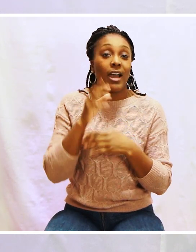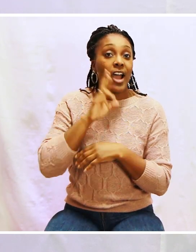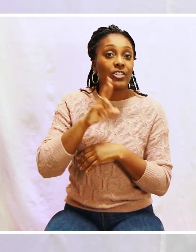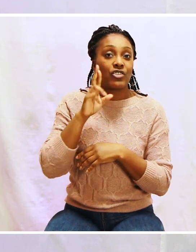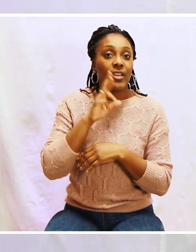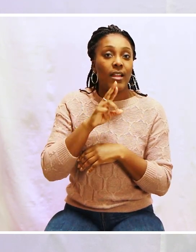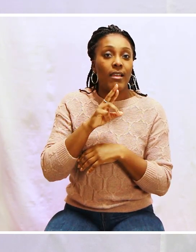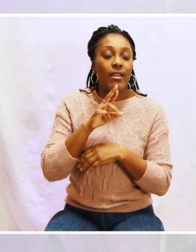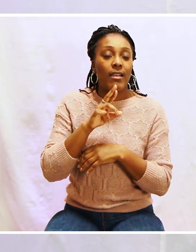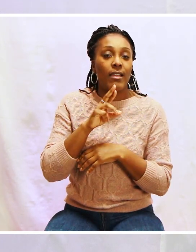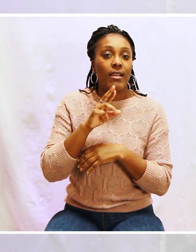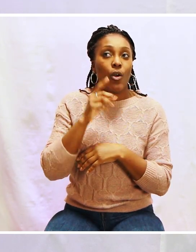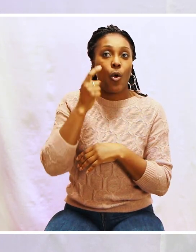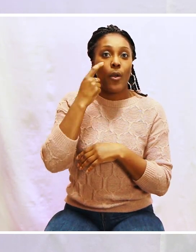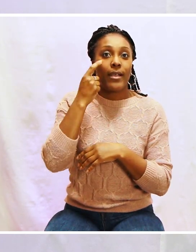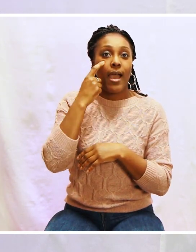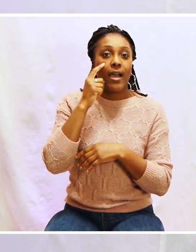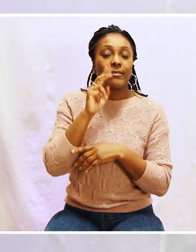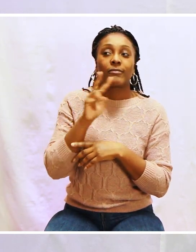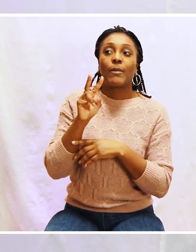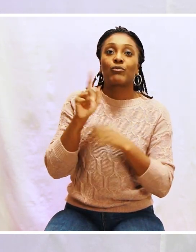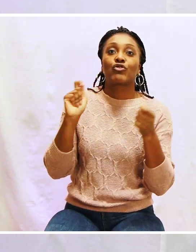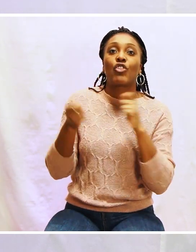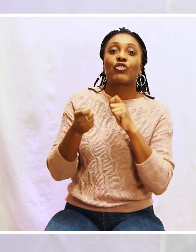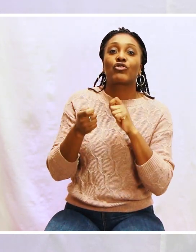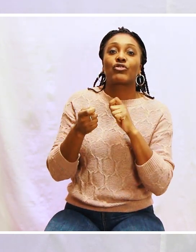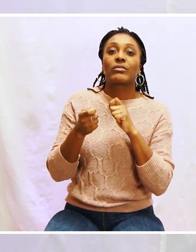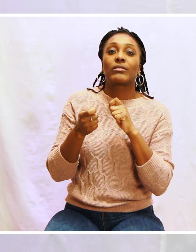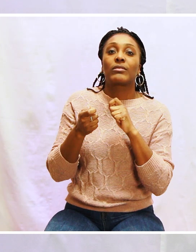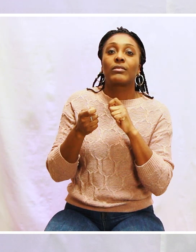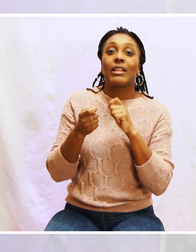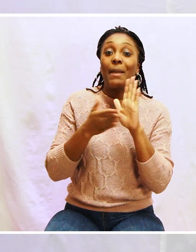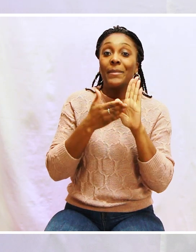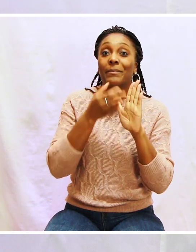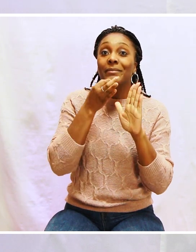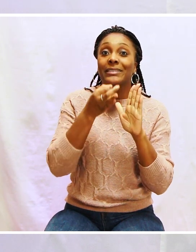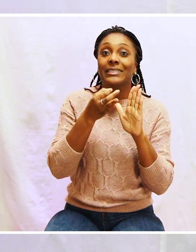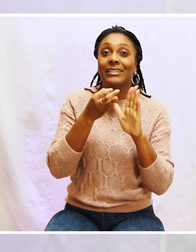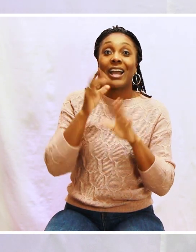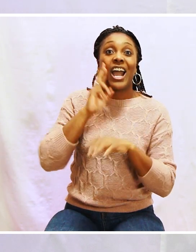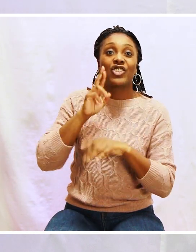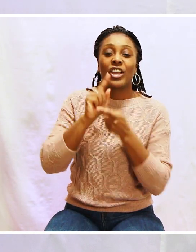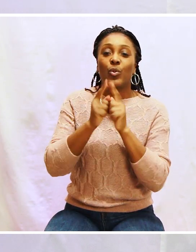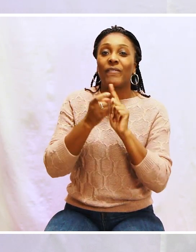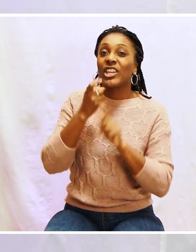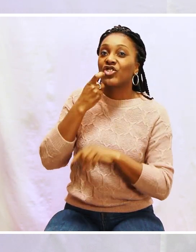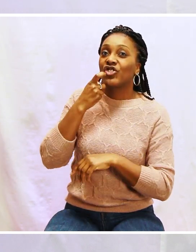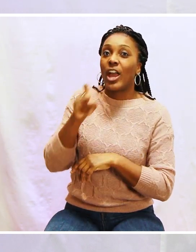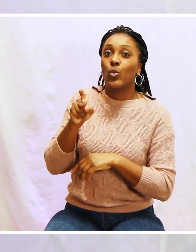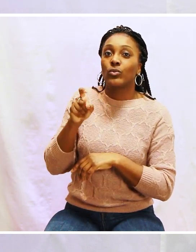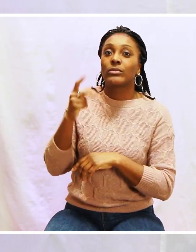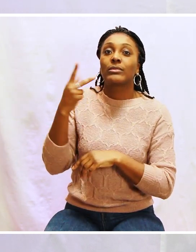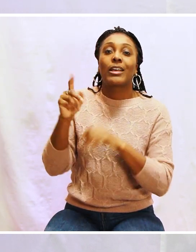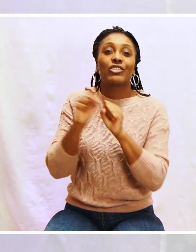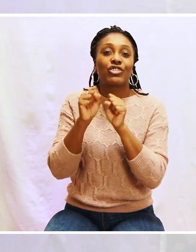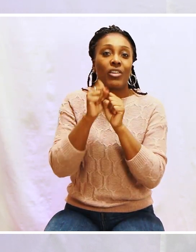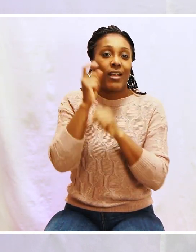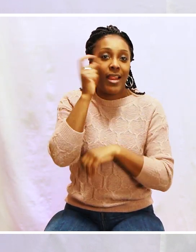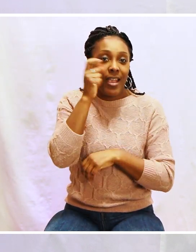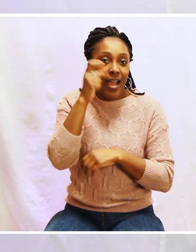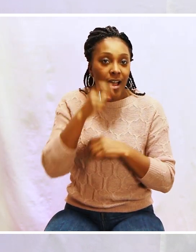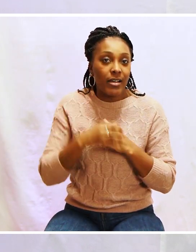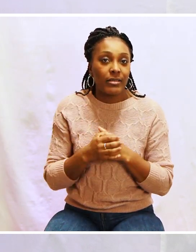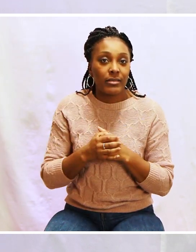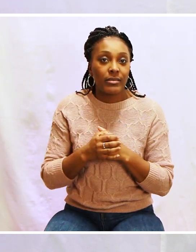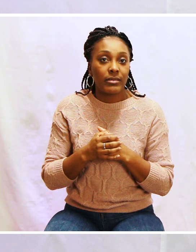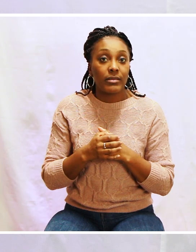Rachel commence à changer. La Bible déclare, elle va porter envie à sa sœur. Elle